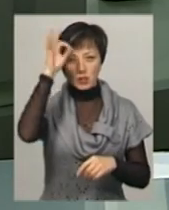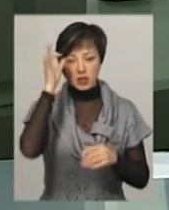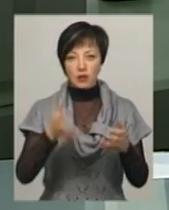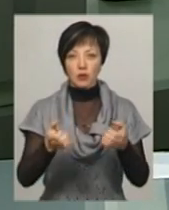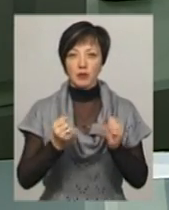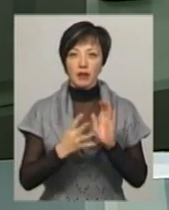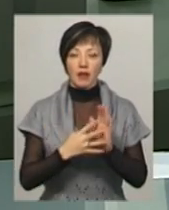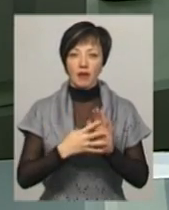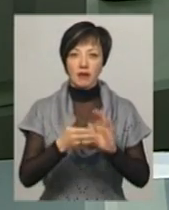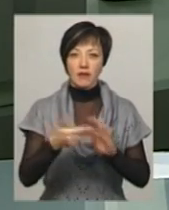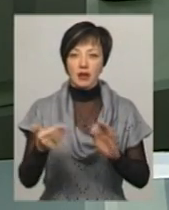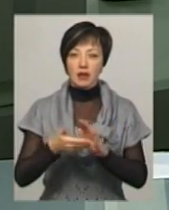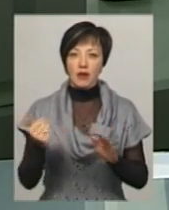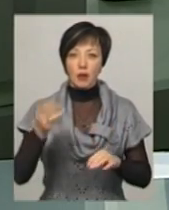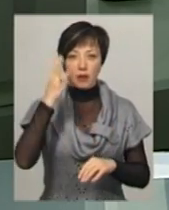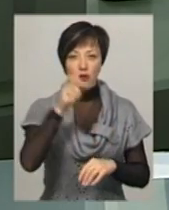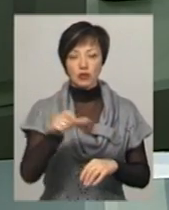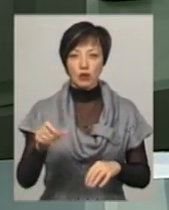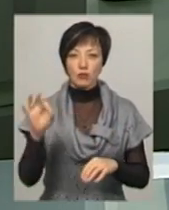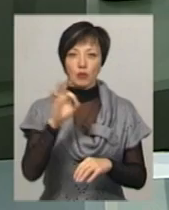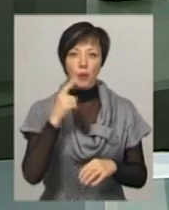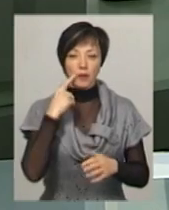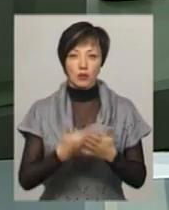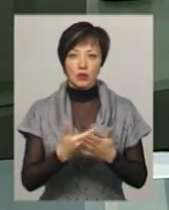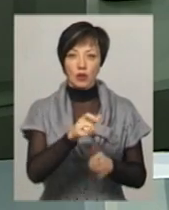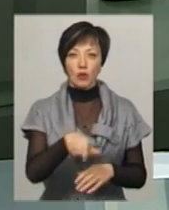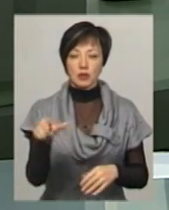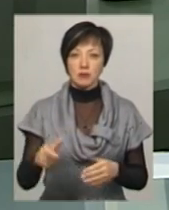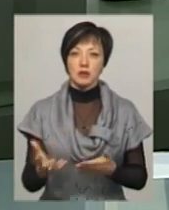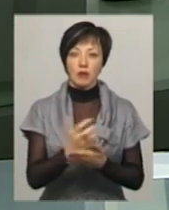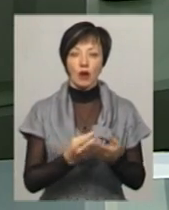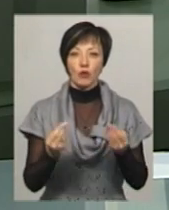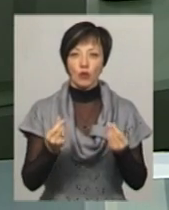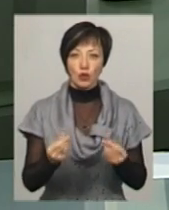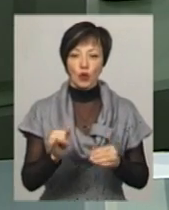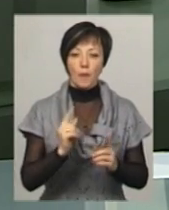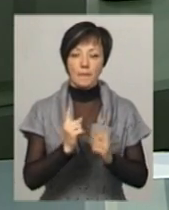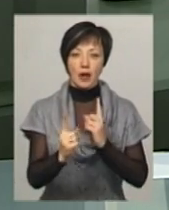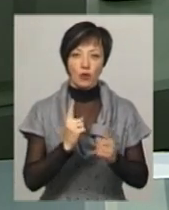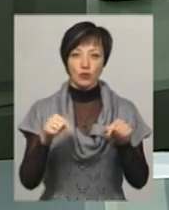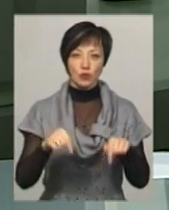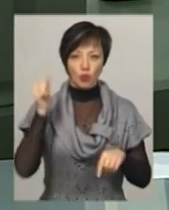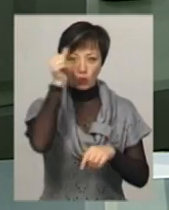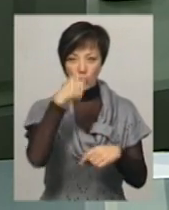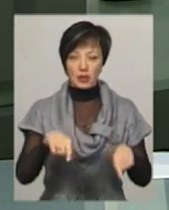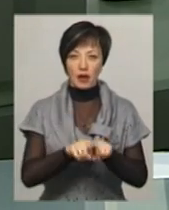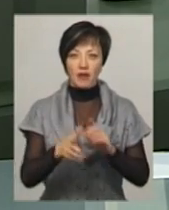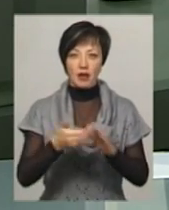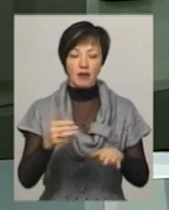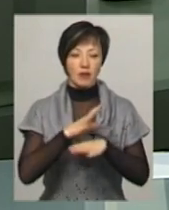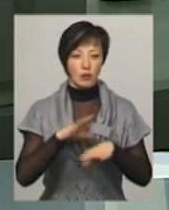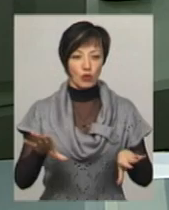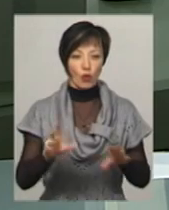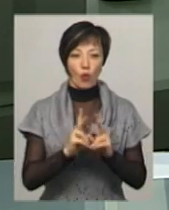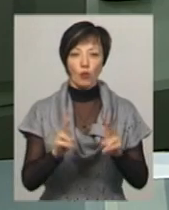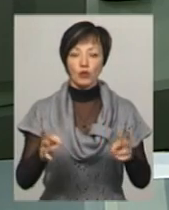отримали 9 викликів від хмельничан стосовно підозрілих осіб, які збирають гроші у перехожих. Цього року таких викликів не було.